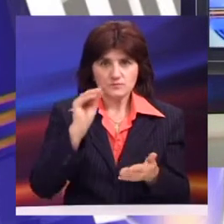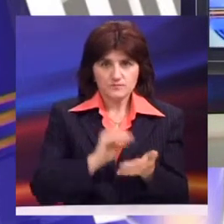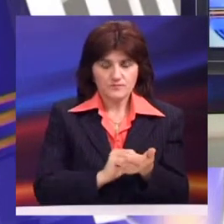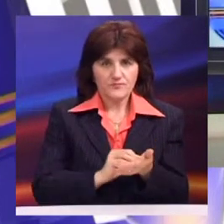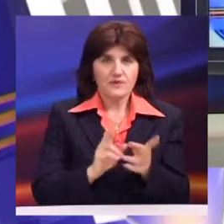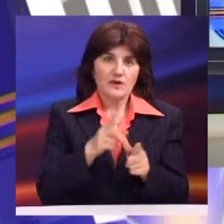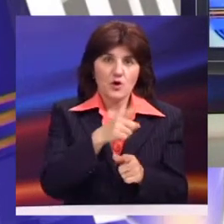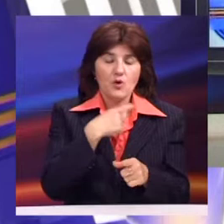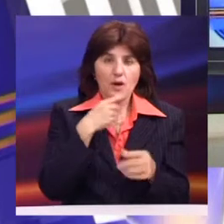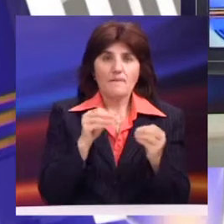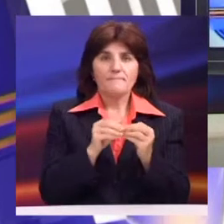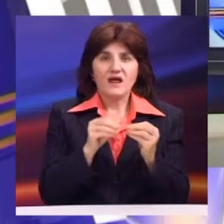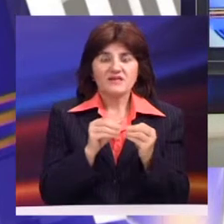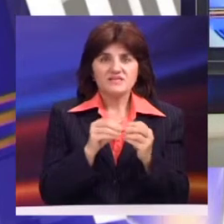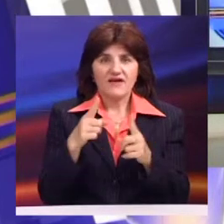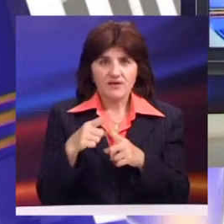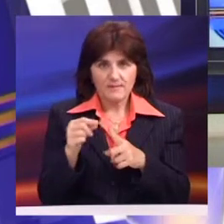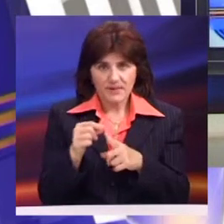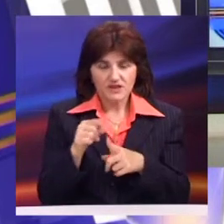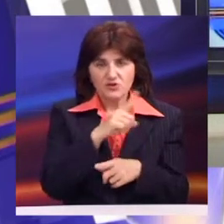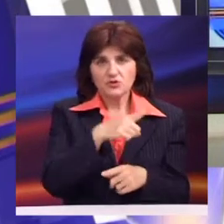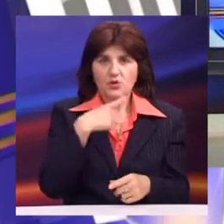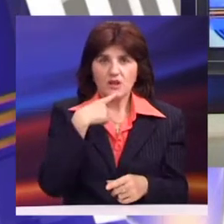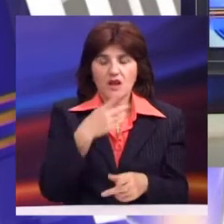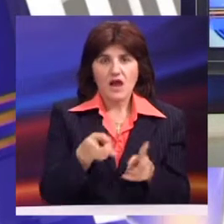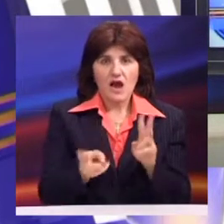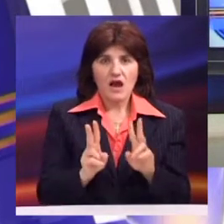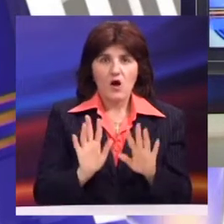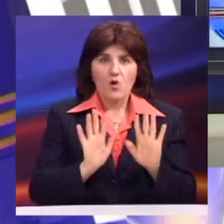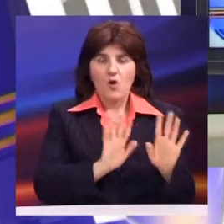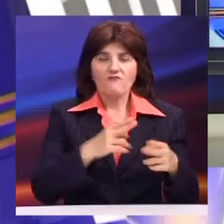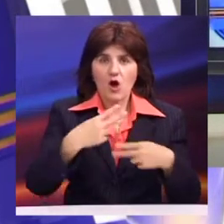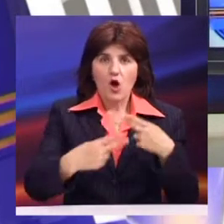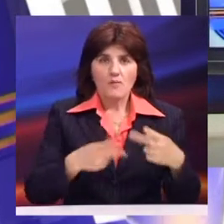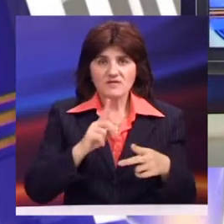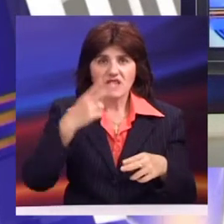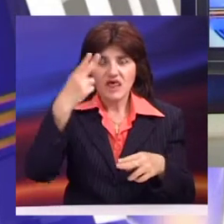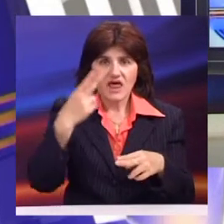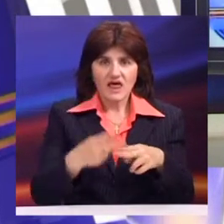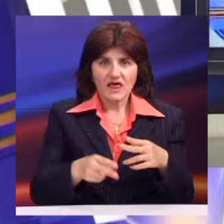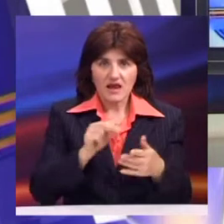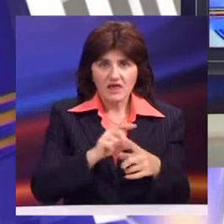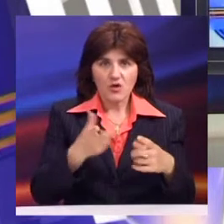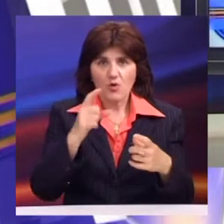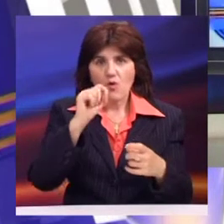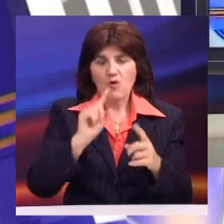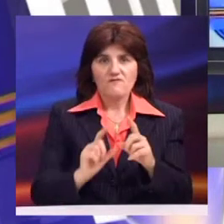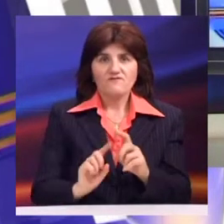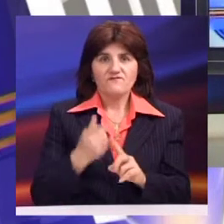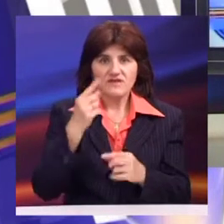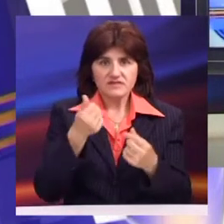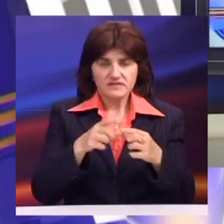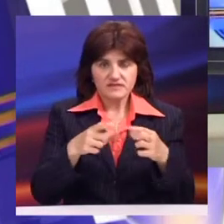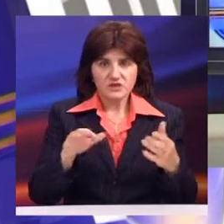ministra Bratislava Petkovića, koji je za Jueku televiziju rekao da odluka komisije nije konačna i da će se u visini